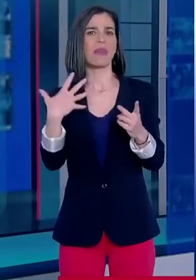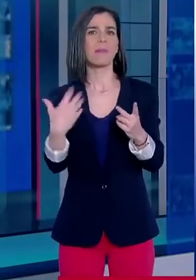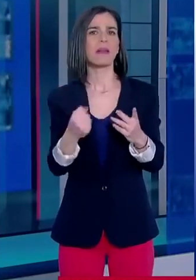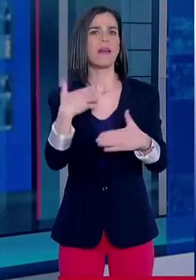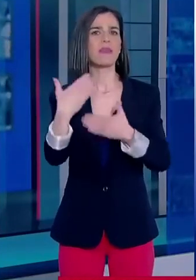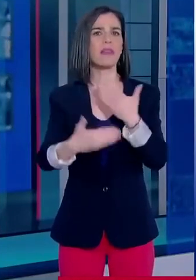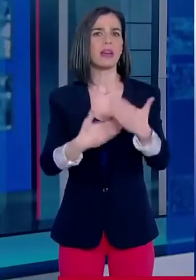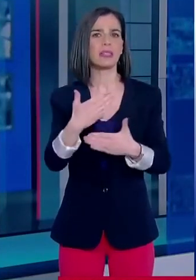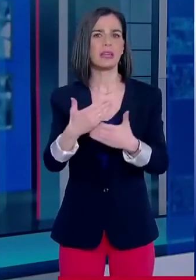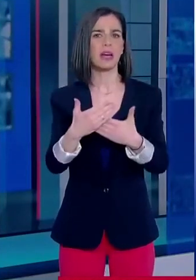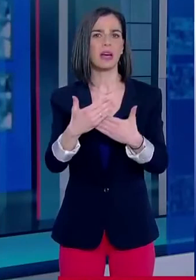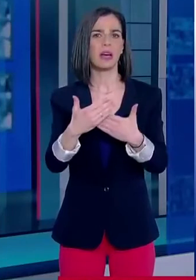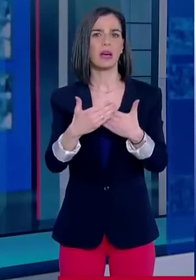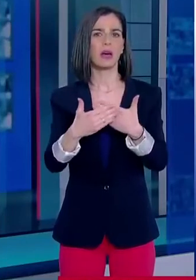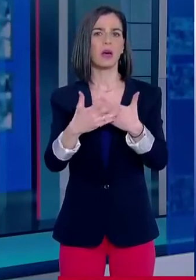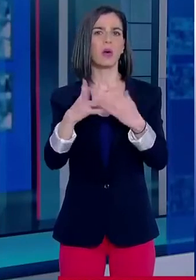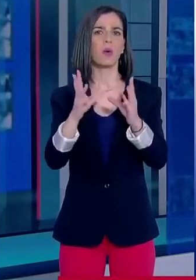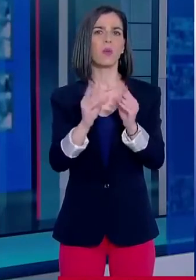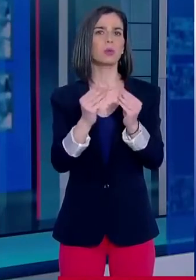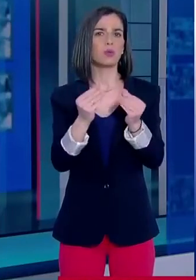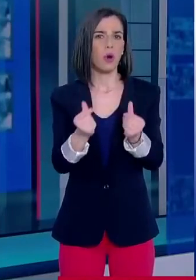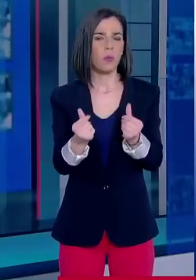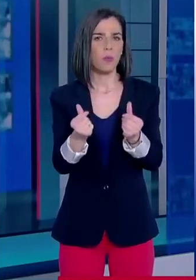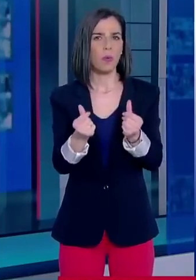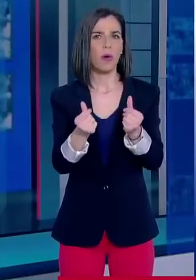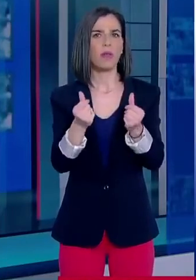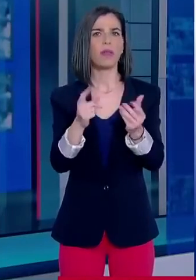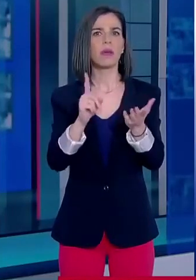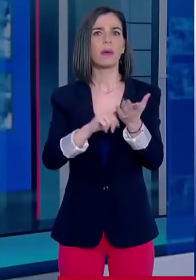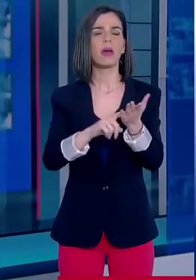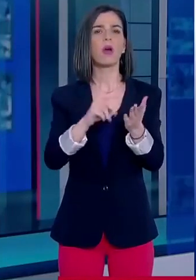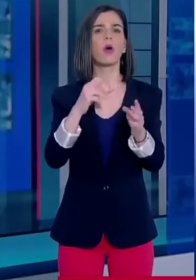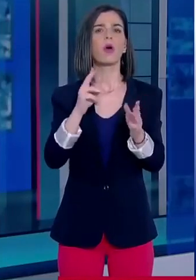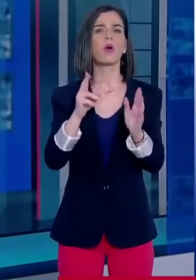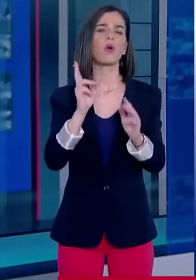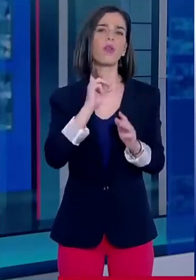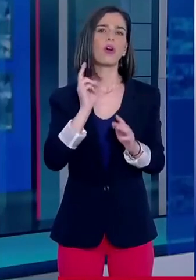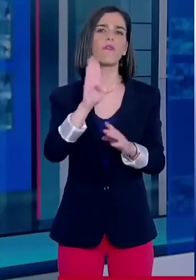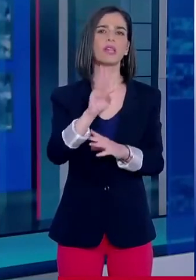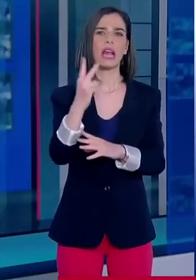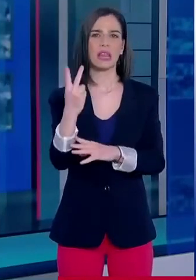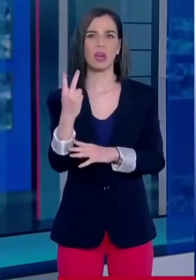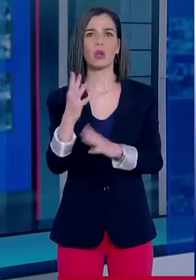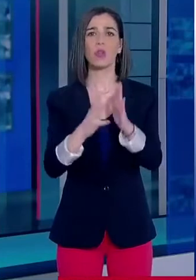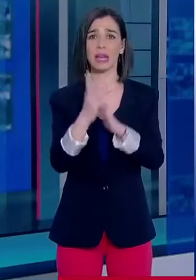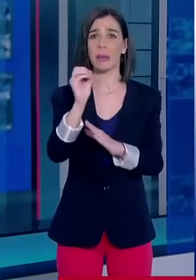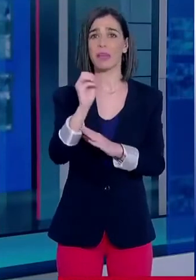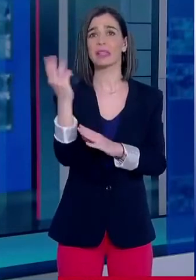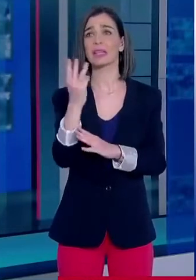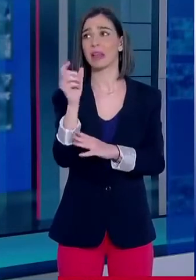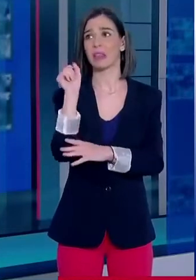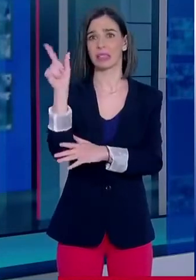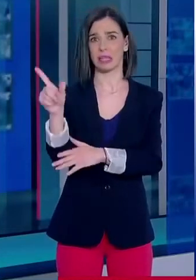της, για την διαδικασία της ενεργικής προσομοίωσης θα γίνεται με χρήση του κωδικού Β2 στο 13033.